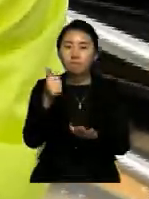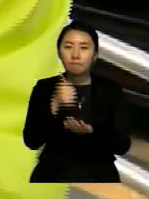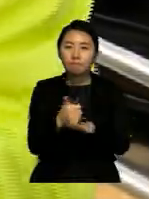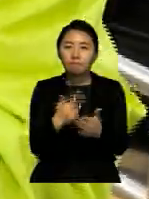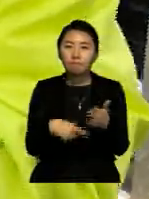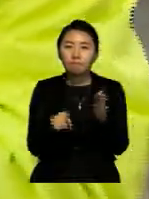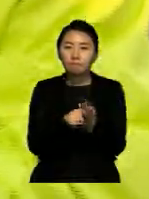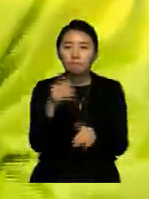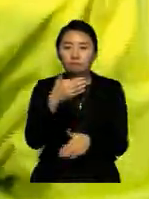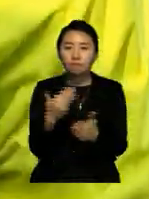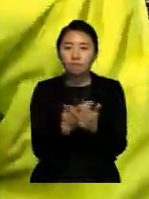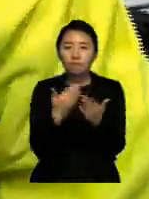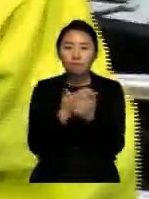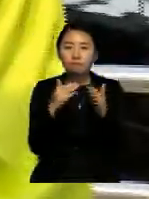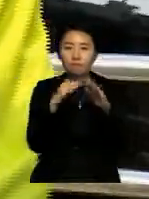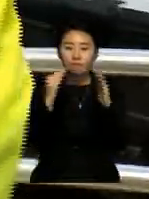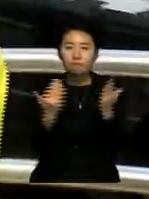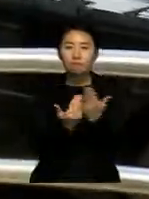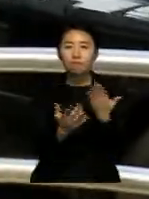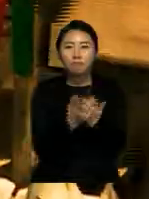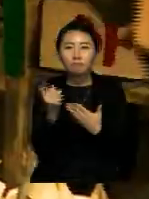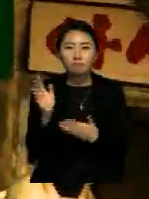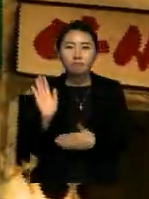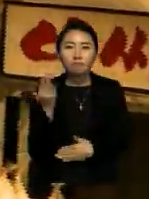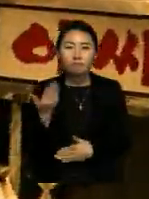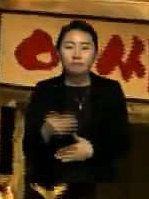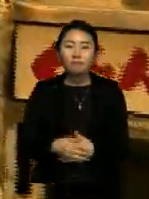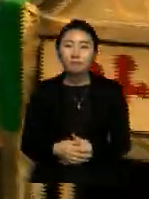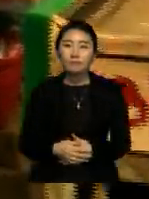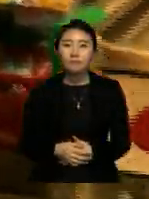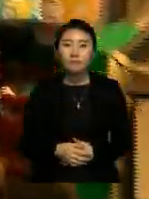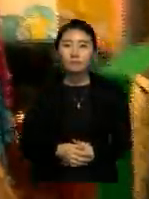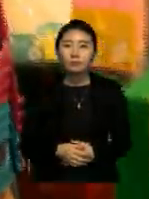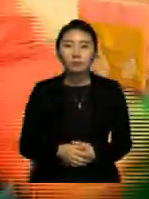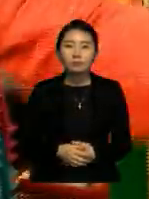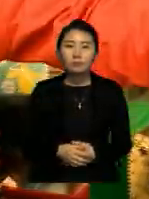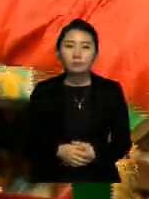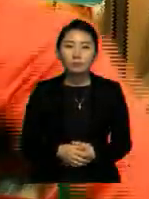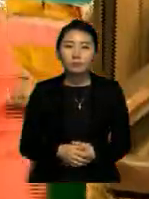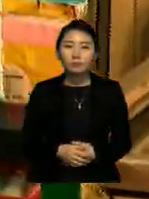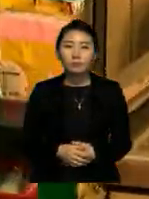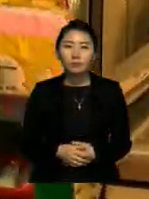통한 구리 발전은 모두 한 마음입니다. 서울 경기 케이블TV 김정필입니다.